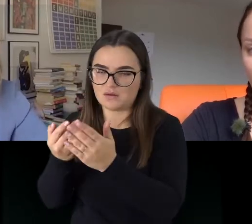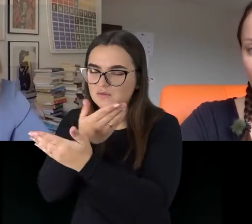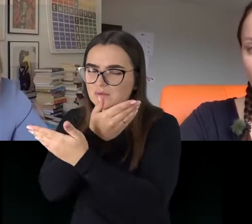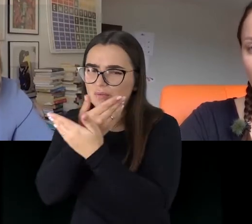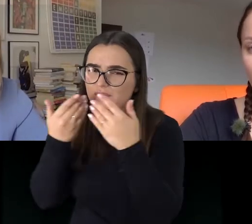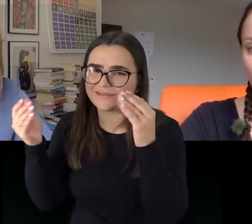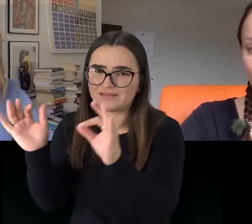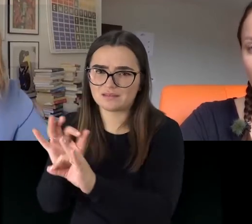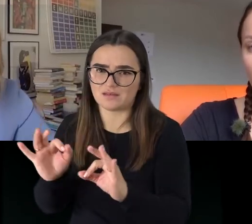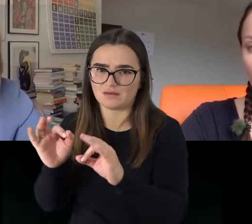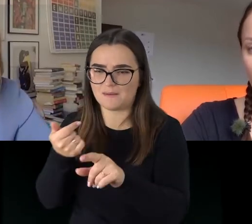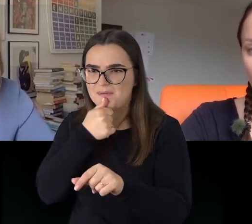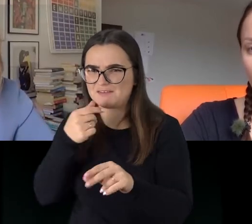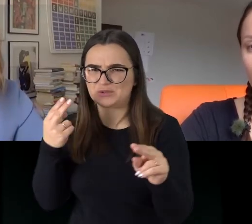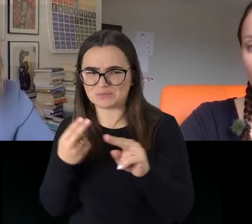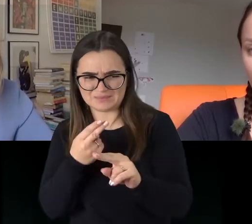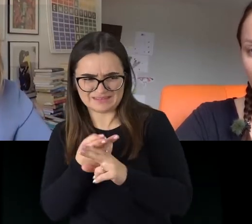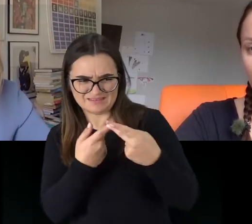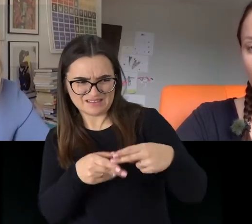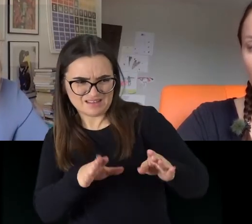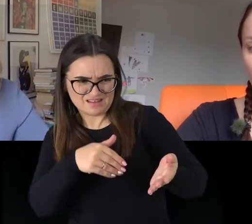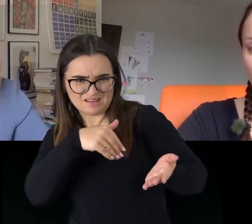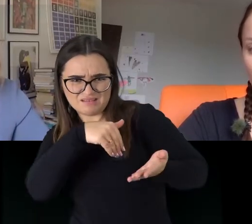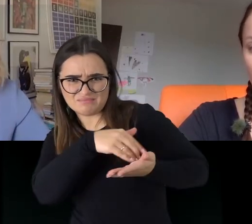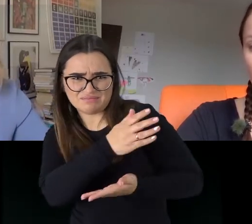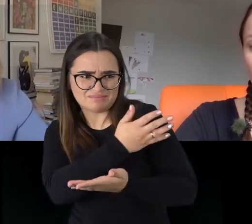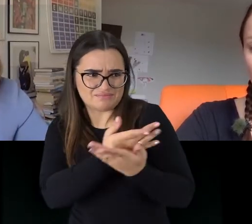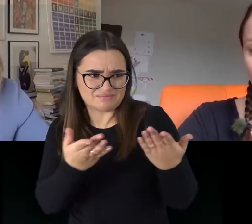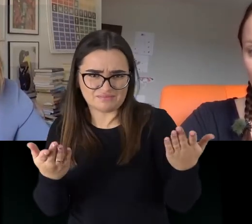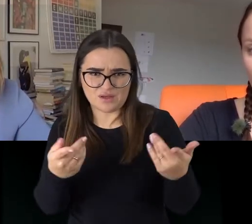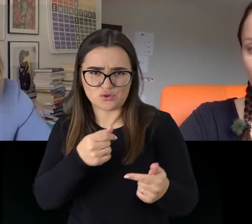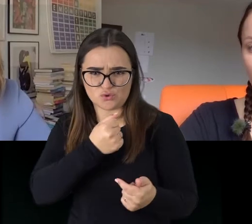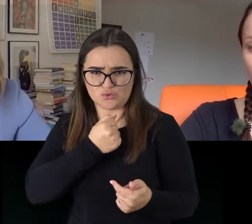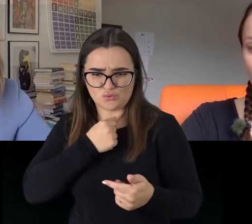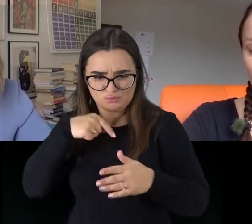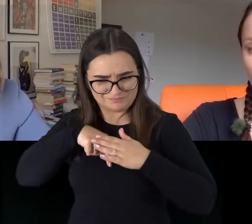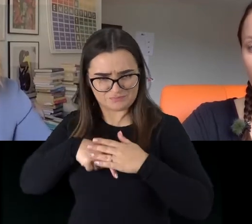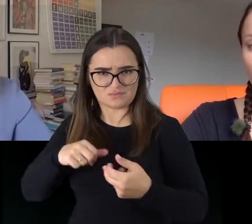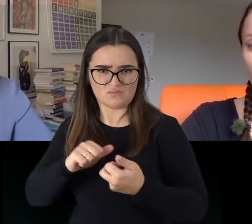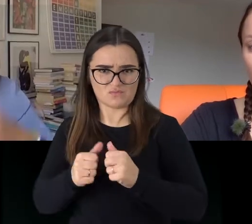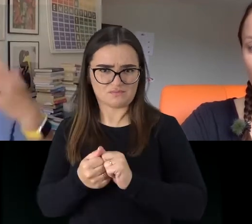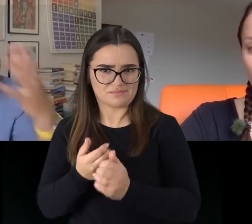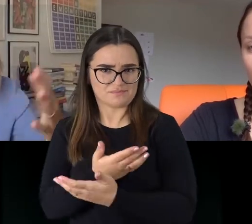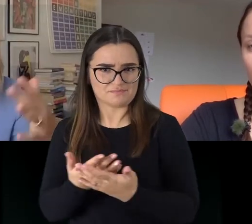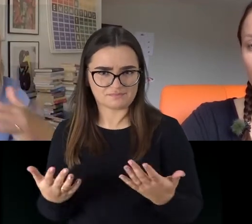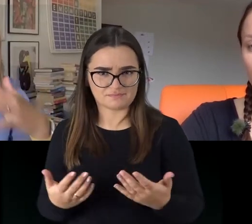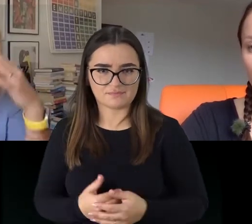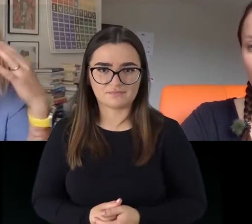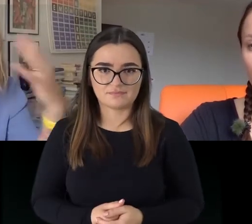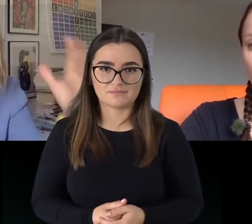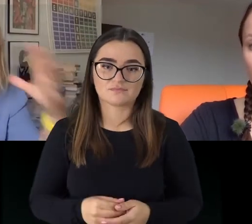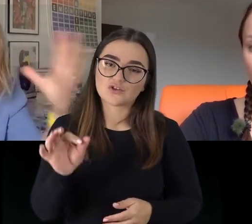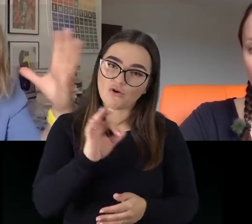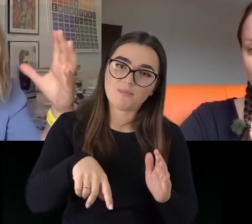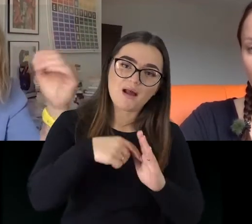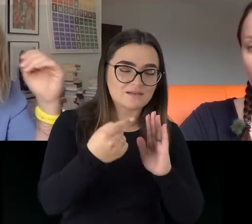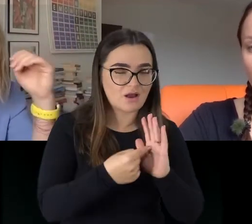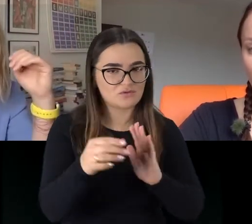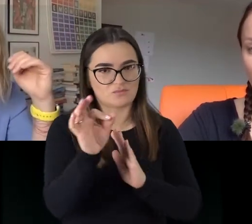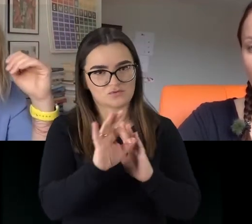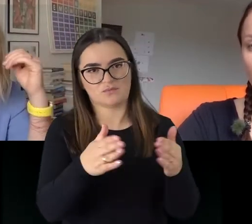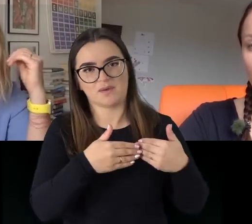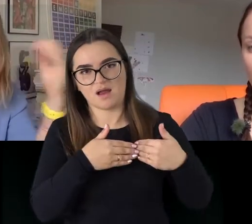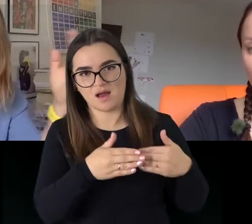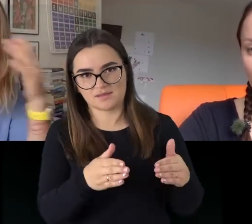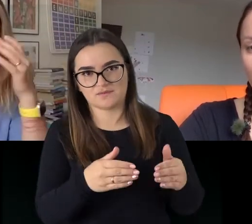toliau. Netrūdyk, atstok, nelysk, aš turiu didesnių problemų negu tu. Tai štai apie klausimus ir apie atvirumą, ar ne,